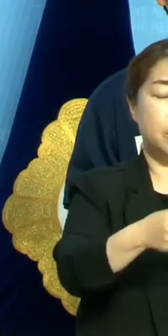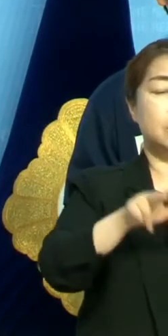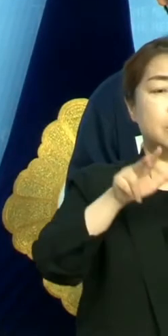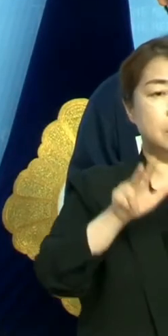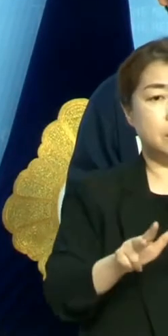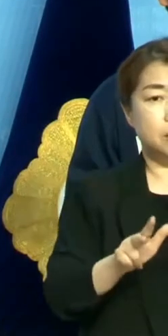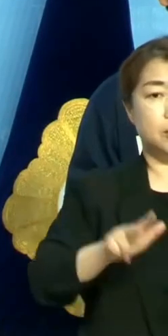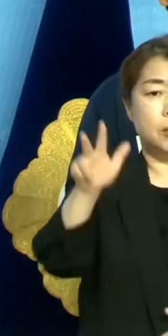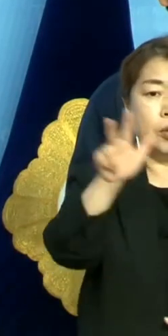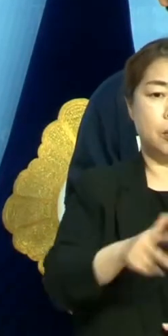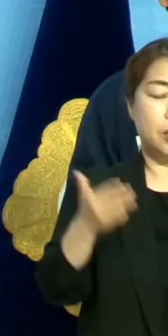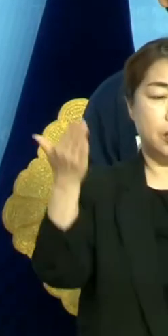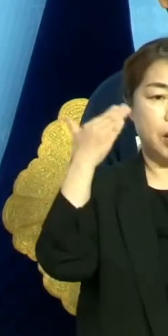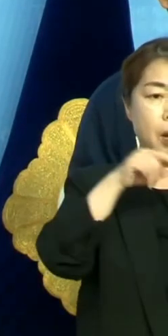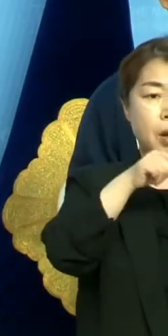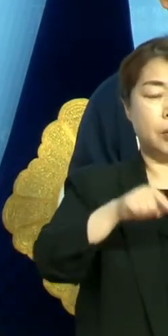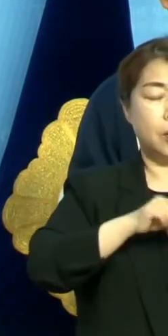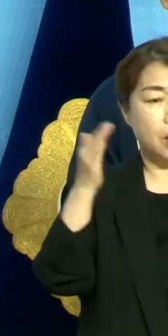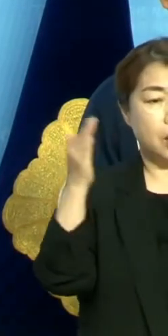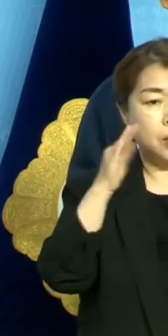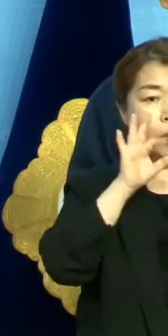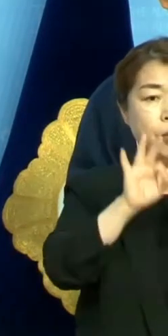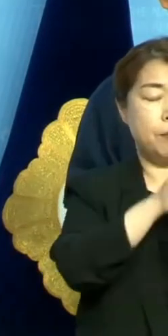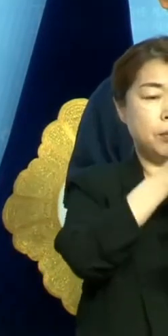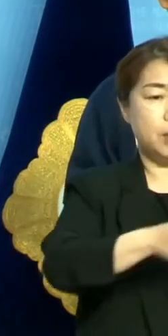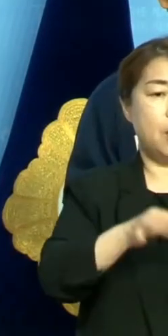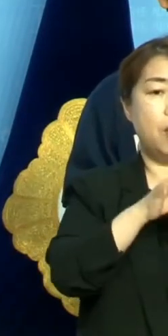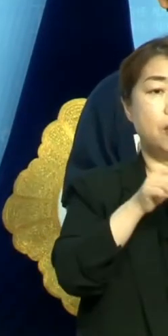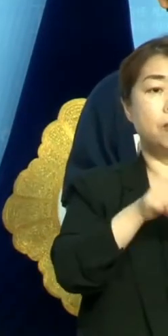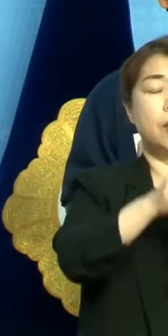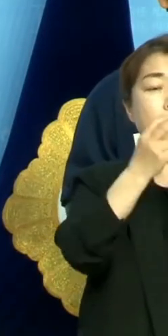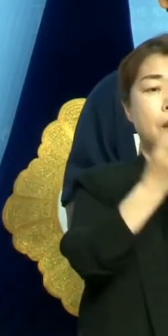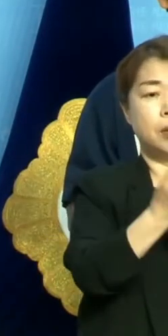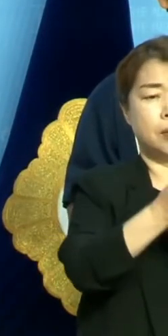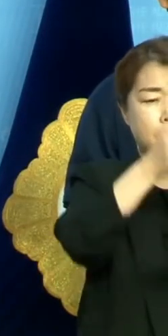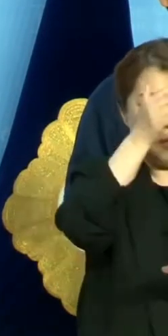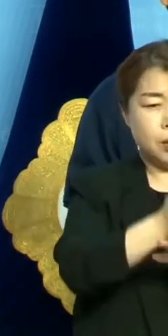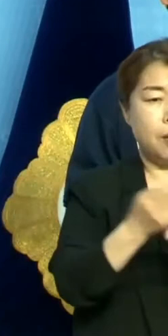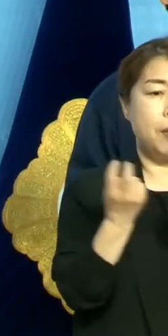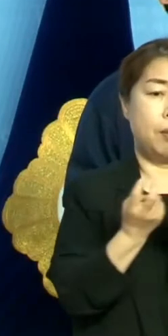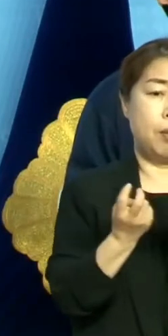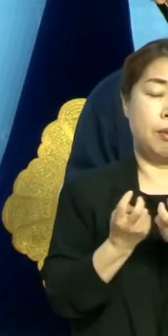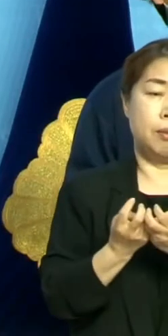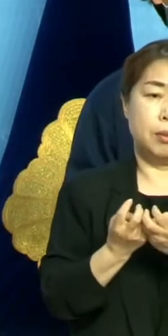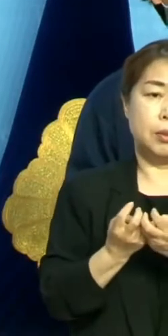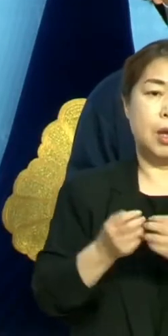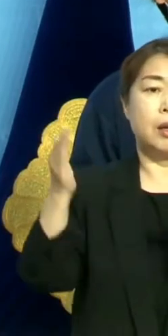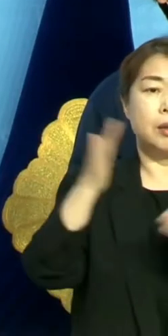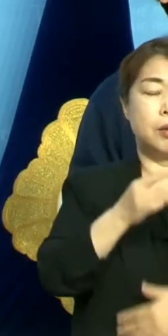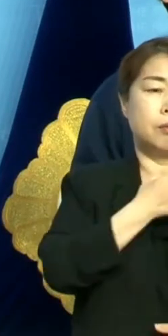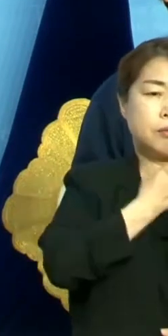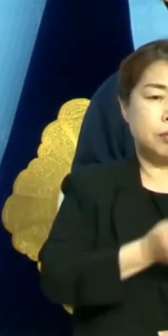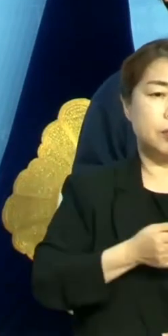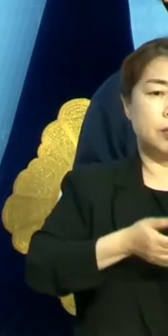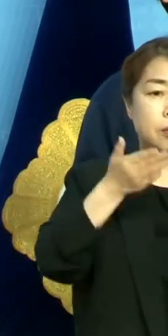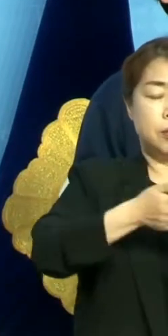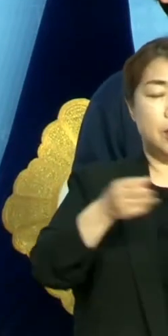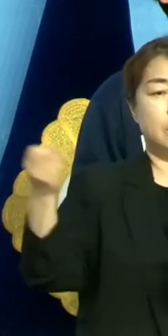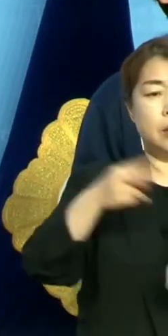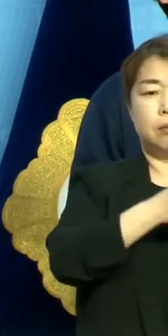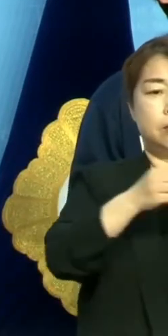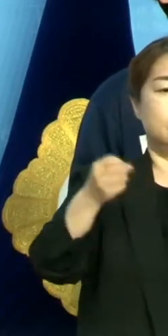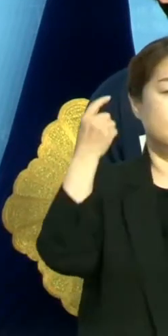지금 전국 대학의 행보는 필 권리구제 방안으로서 최후의 수단이 어떤 학생들의 요구를 다시한번